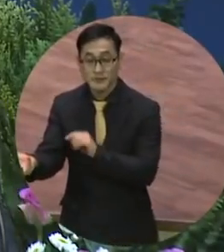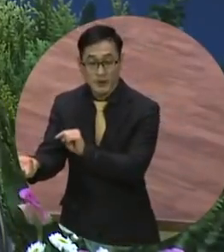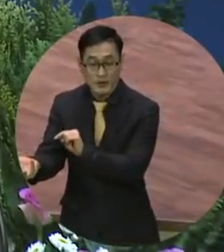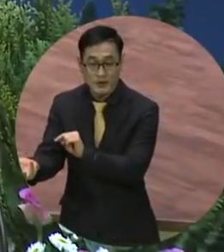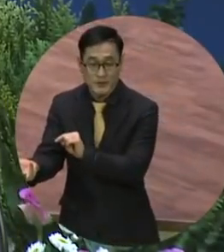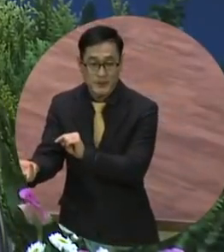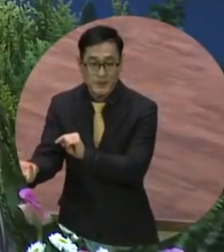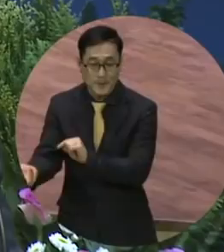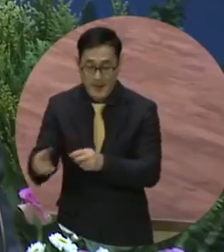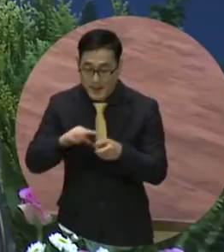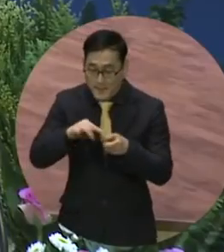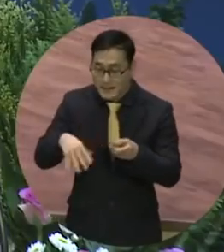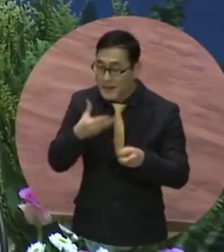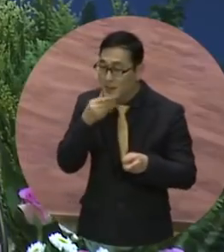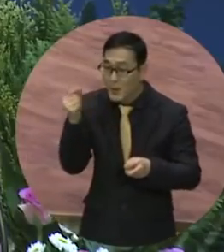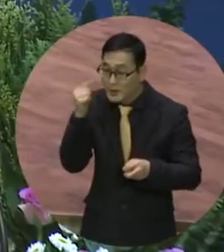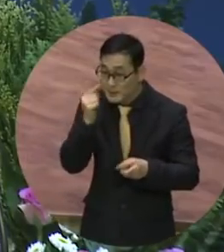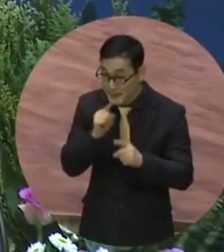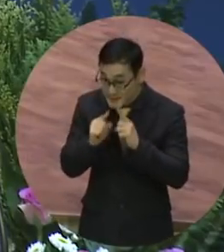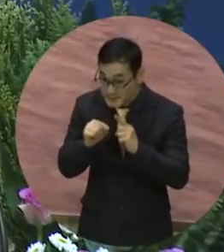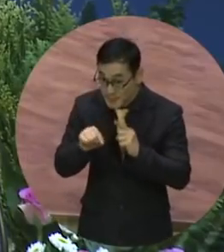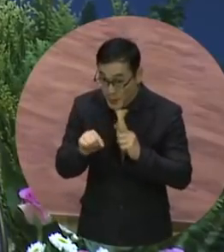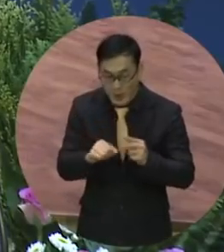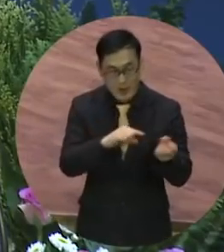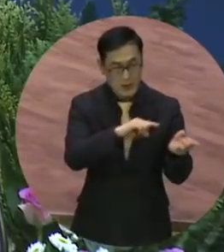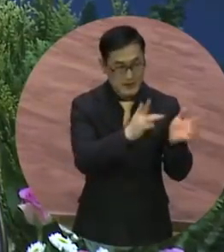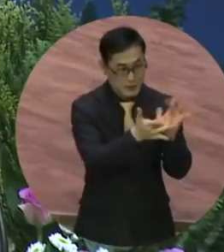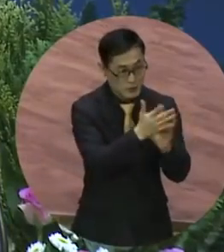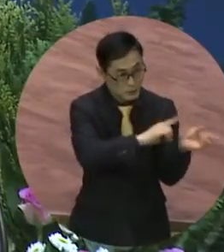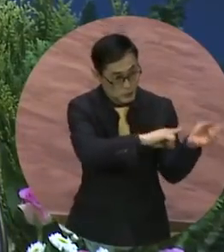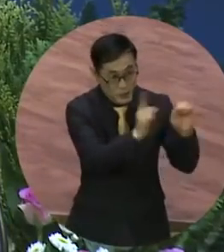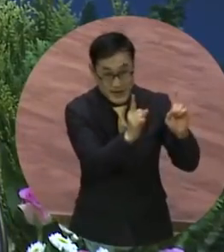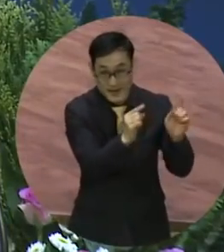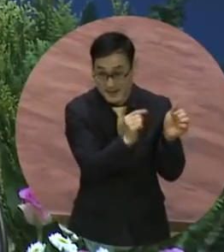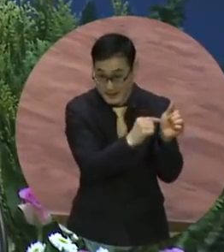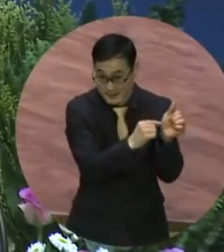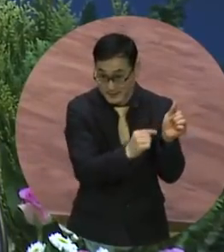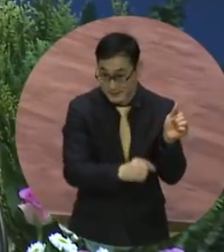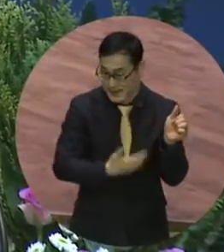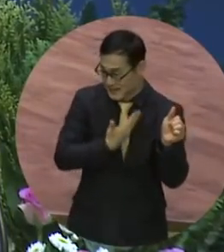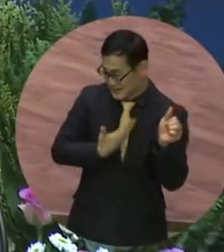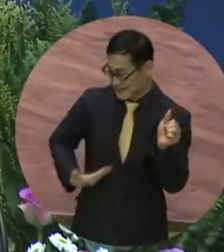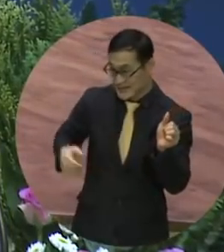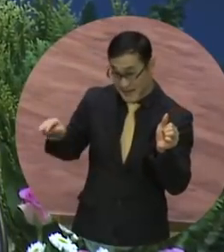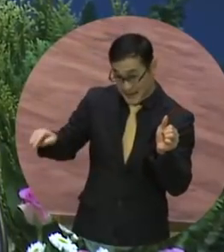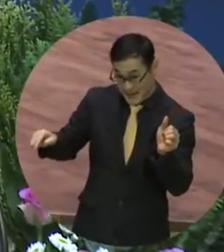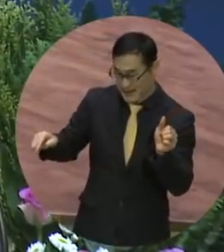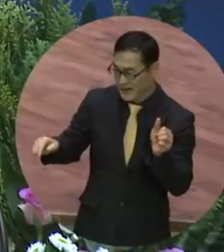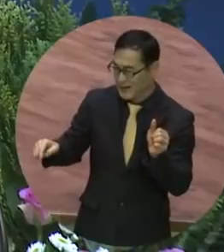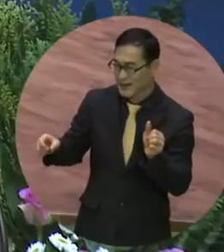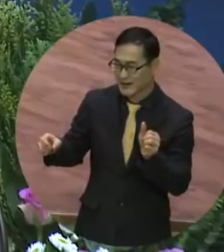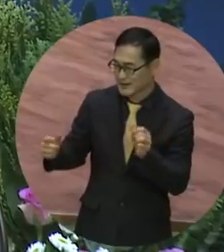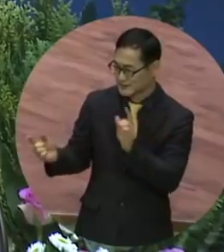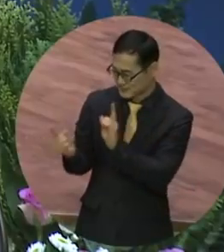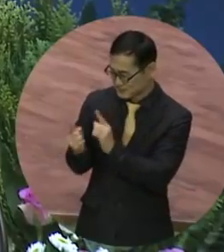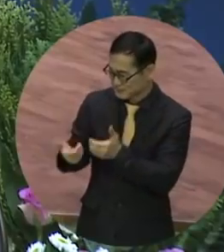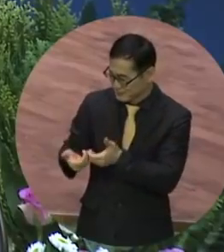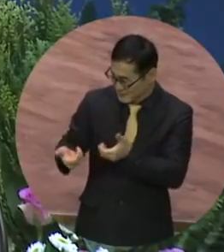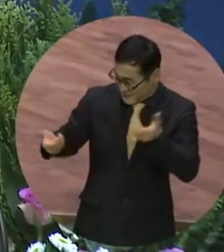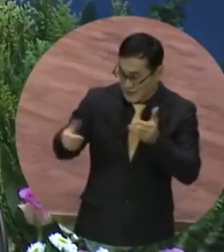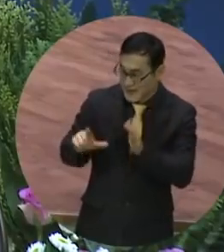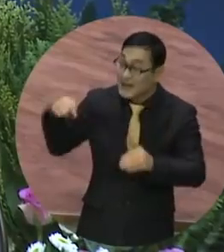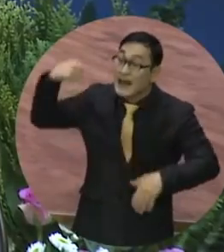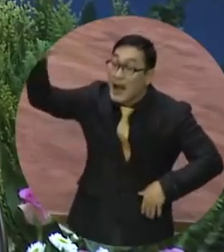돌아왔어요. 마태복음 28장 10절에 보면 부활하신 예수님께서 이 제자들에게 갈릴리에서 우리 다시